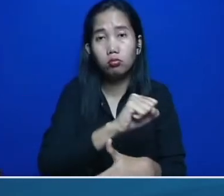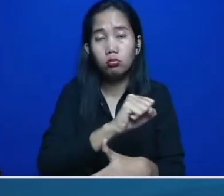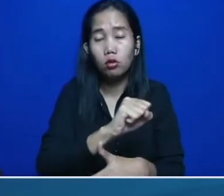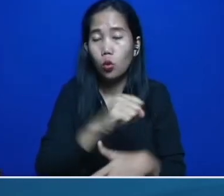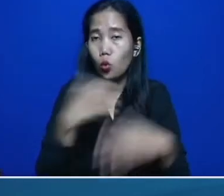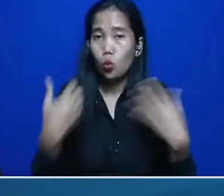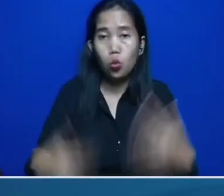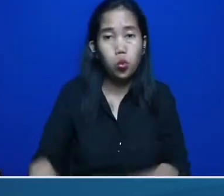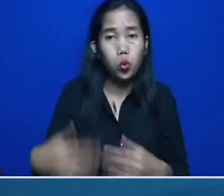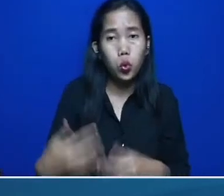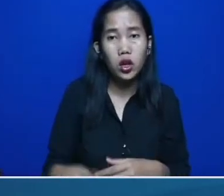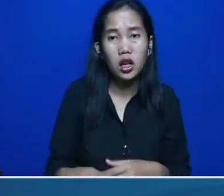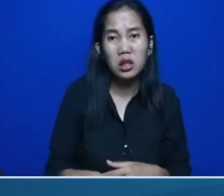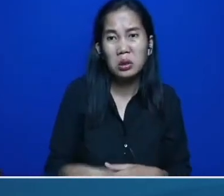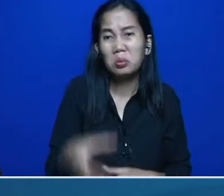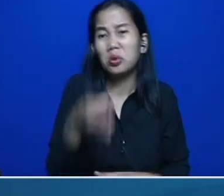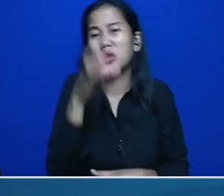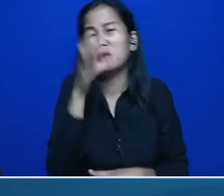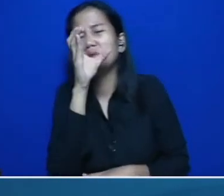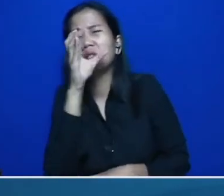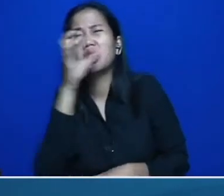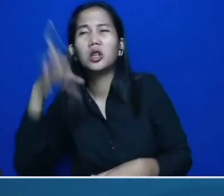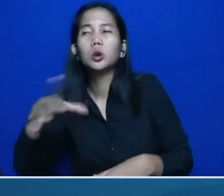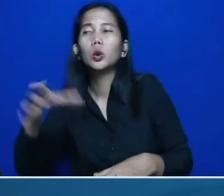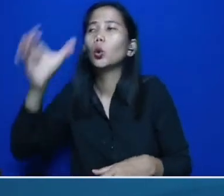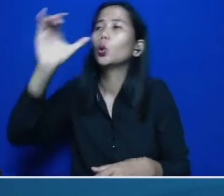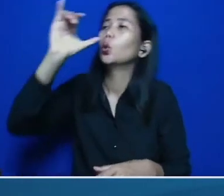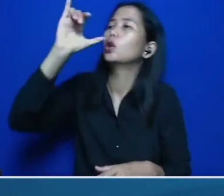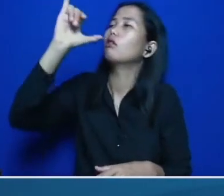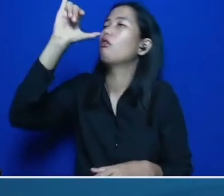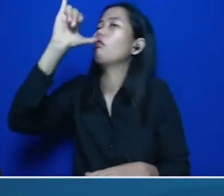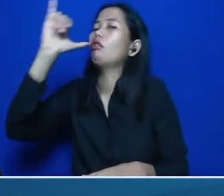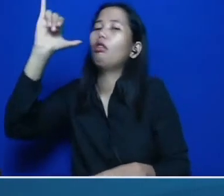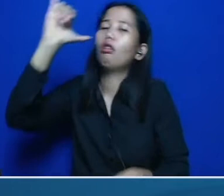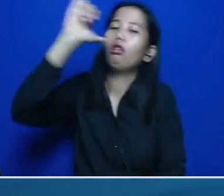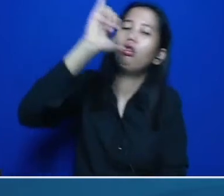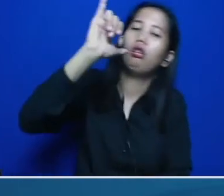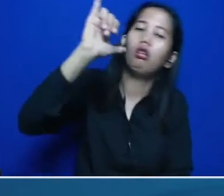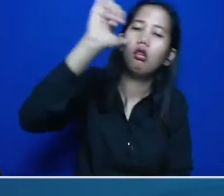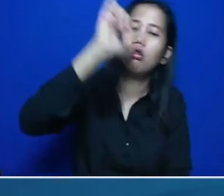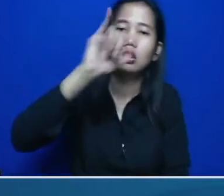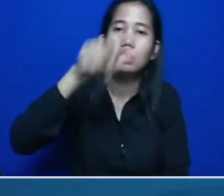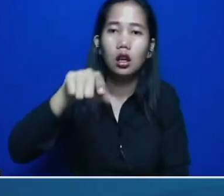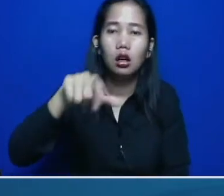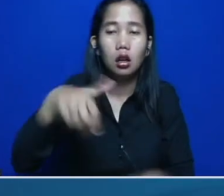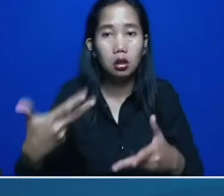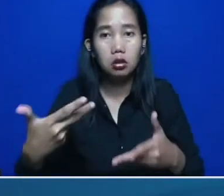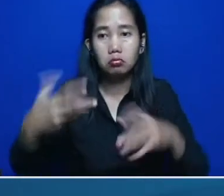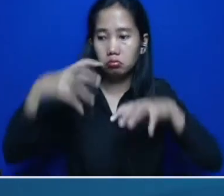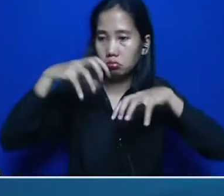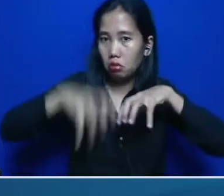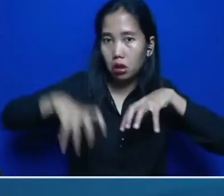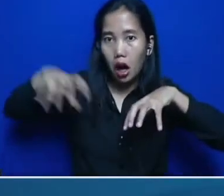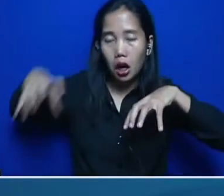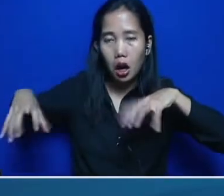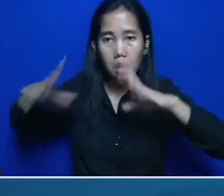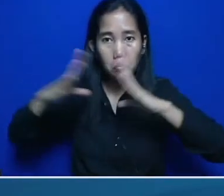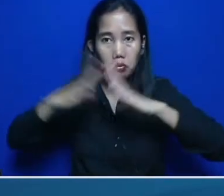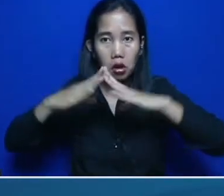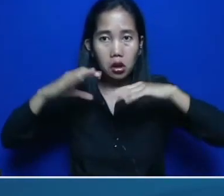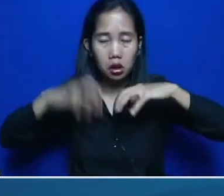keras ataukah tetangga kita atau orang tua kita atau sahabat kita ada yang minuman keras Ingatkan